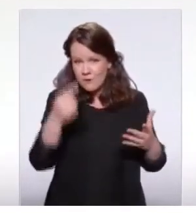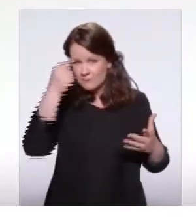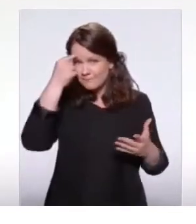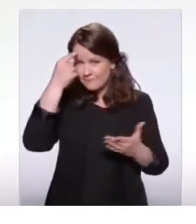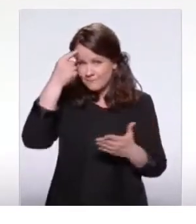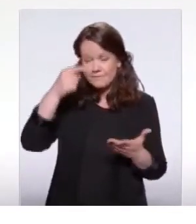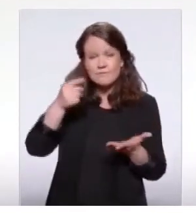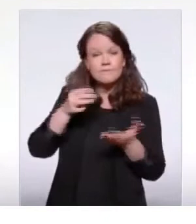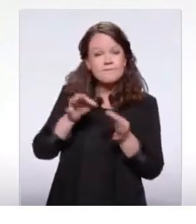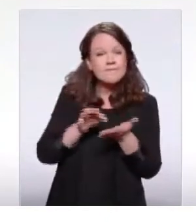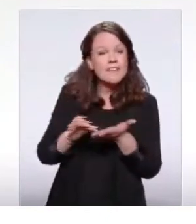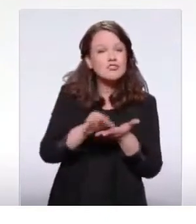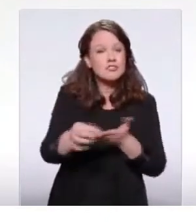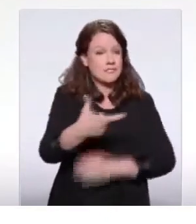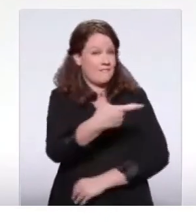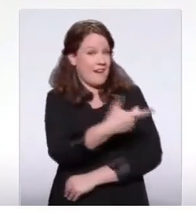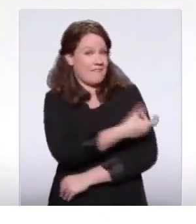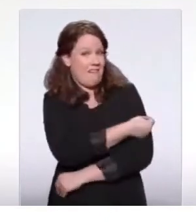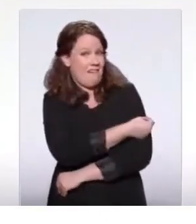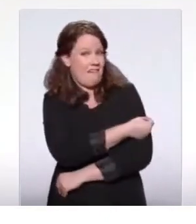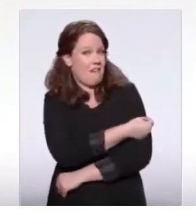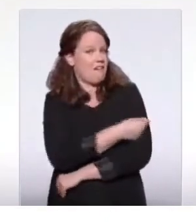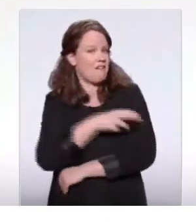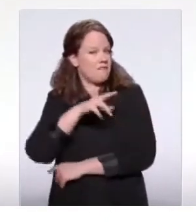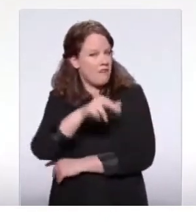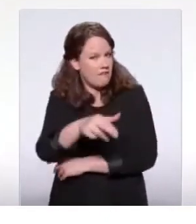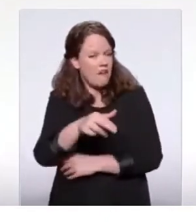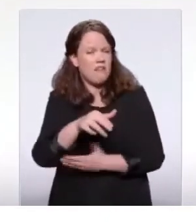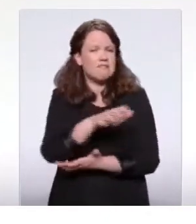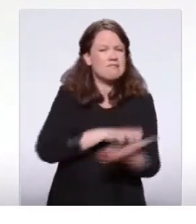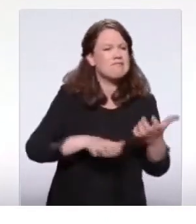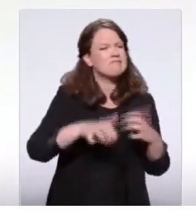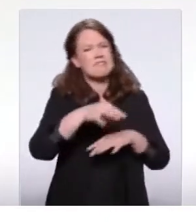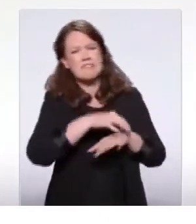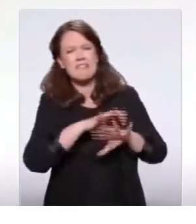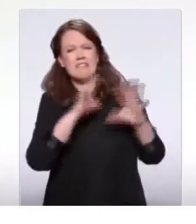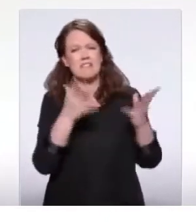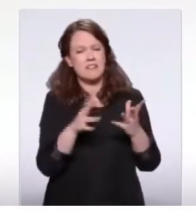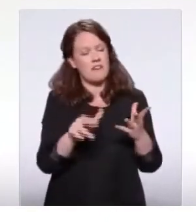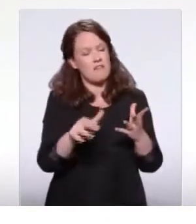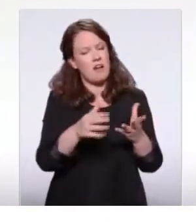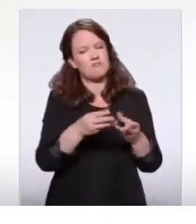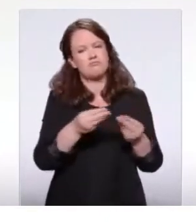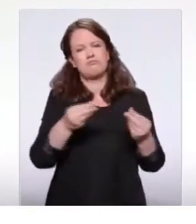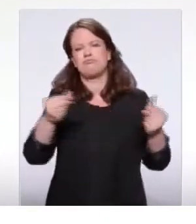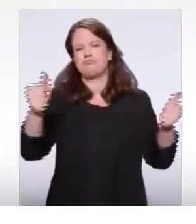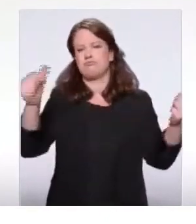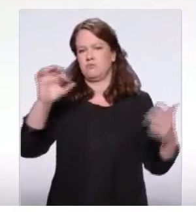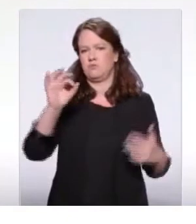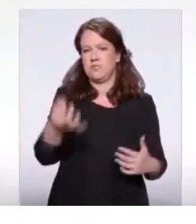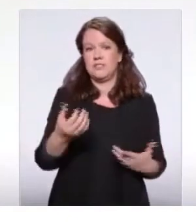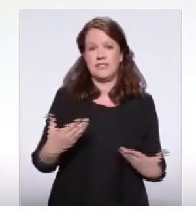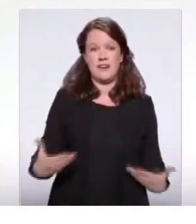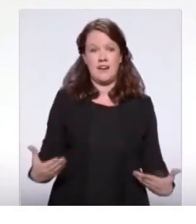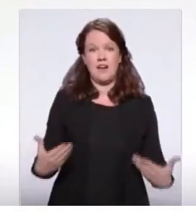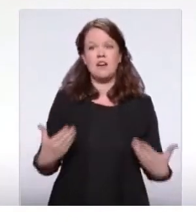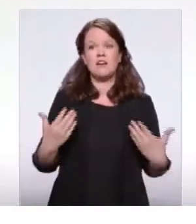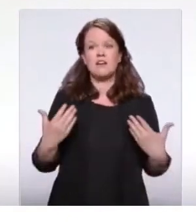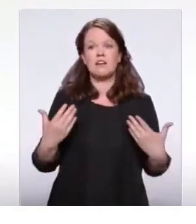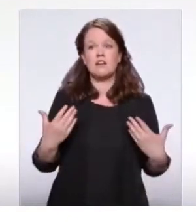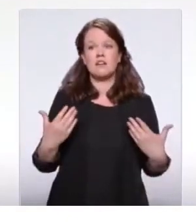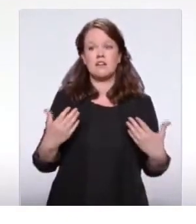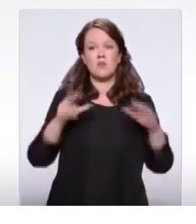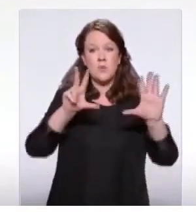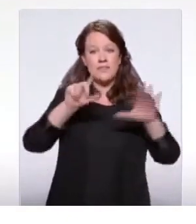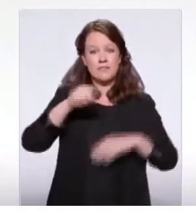enfin. Parce que oui, à cette heure, vous êtes déjà plus de 8,5 millions à avoir reçu une première injection